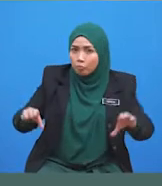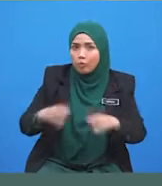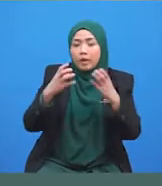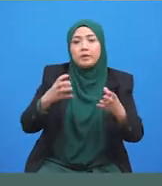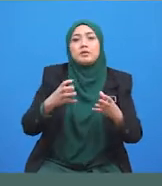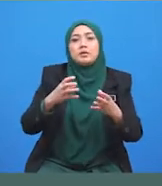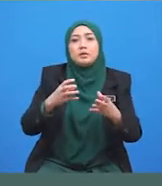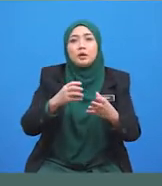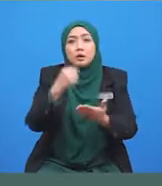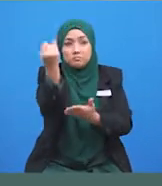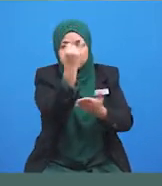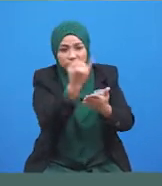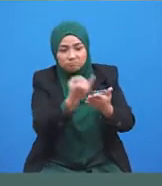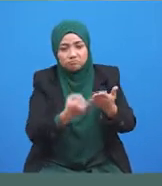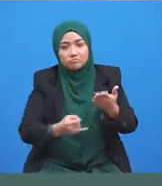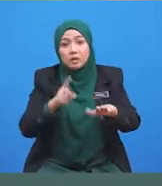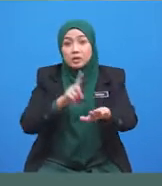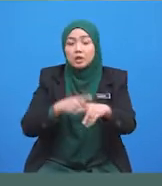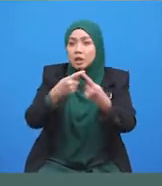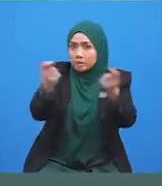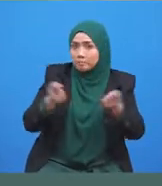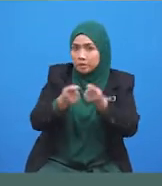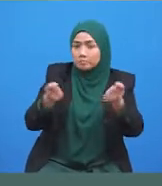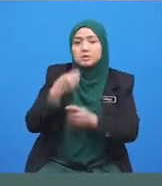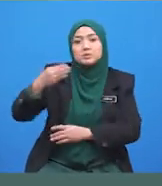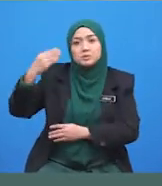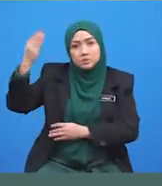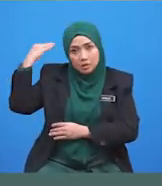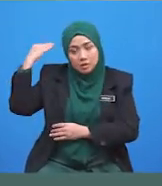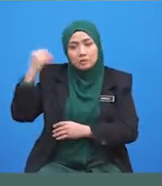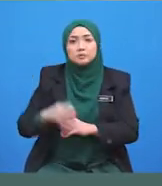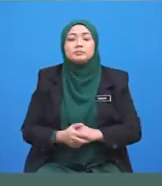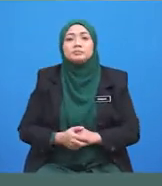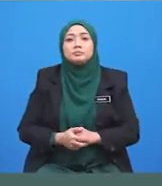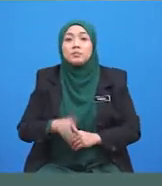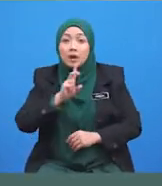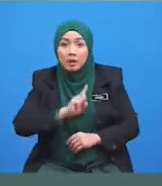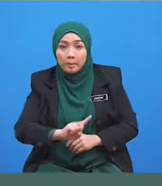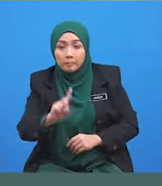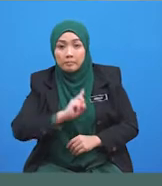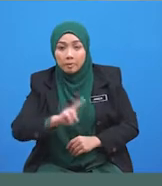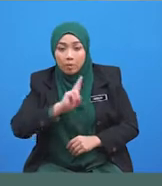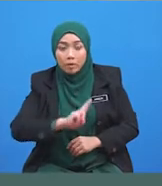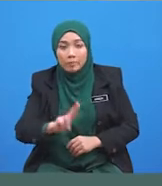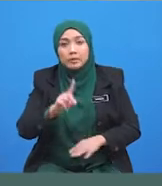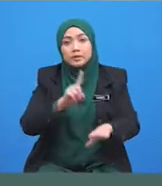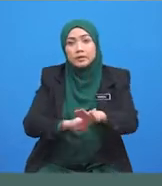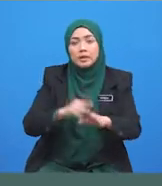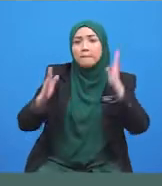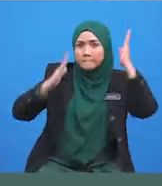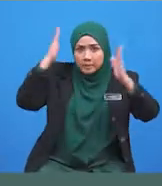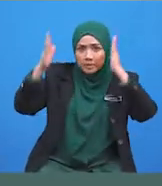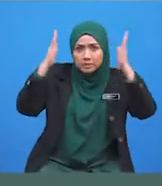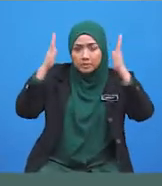apa kata kita lihat kelangsungan agama di Malaysia? Cikgu yakin mesti murid-murid sudah